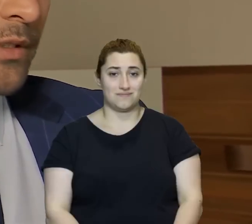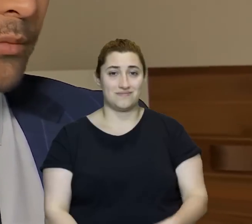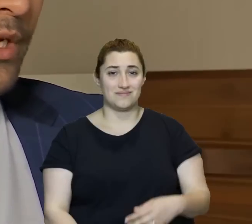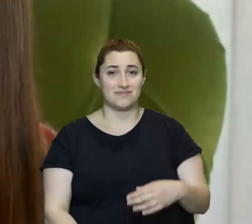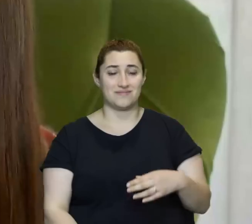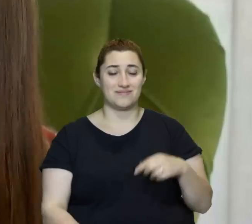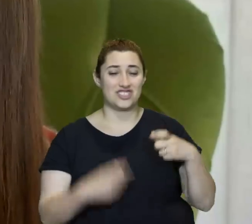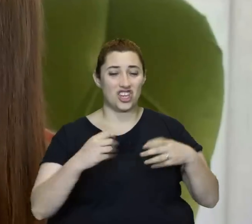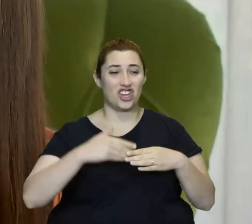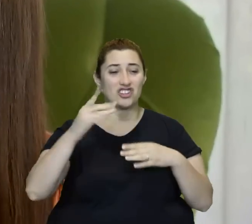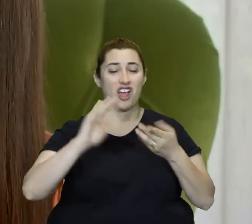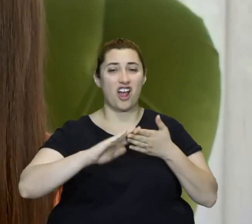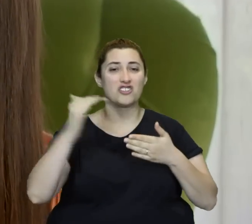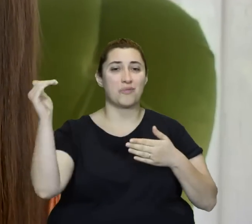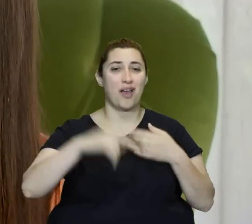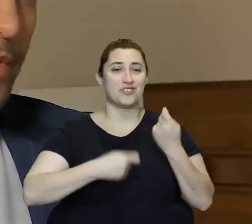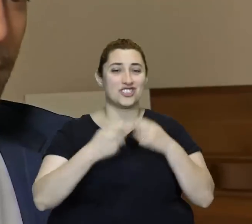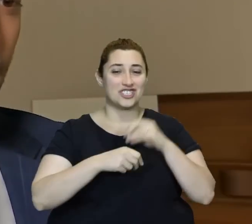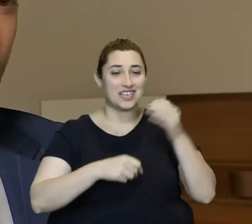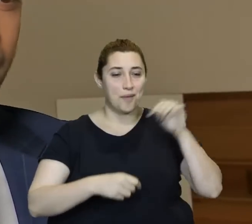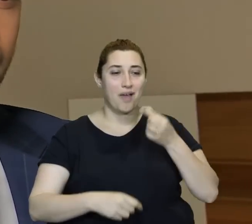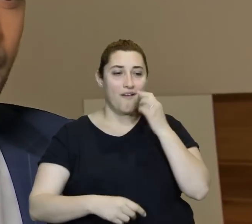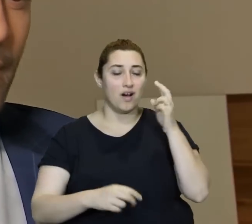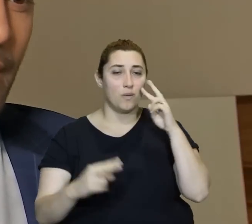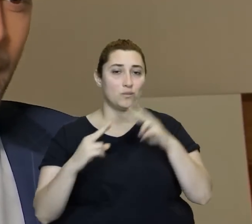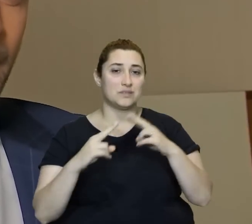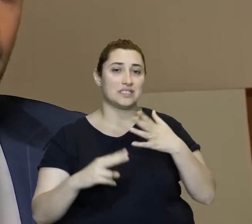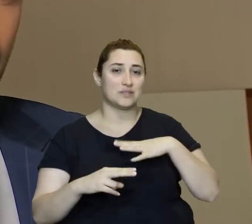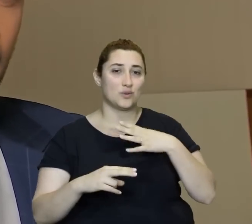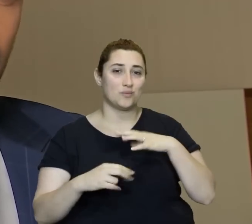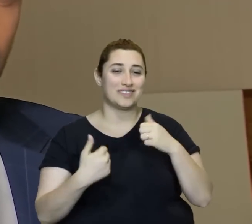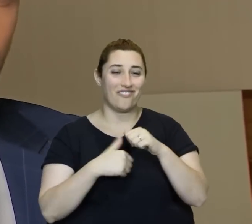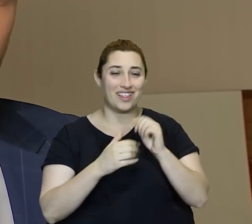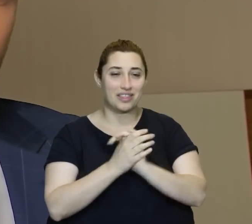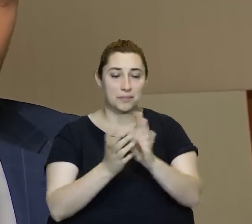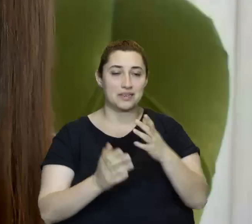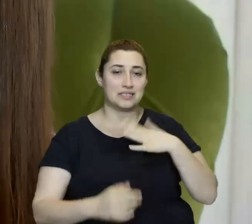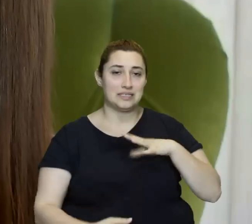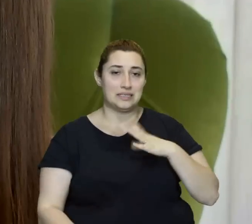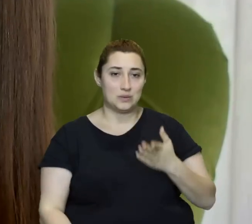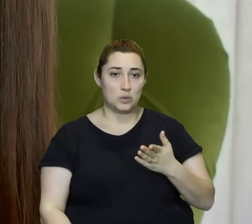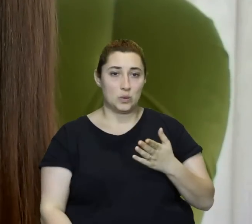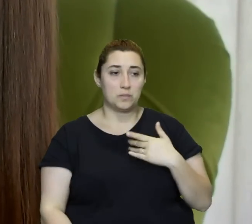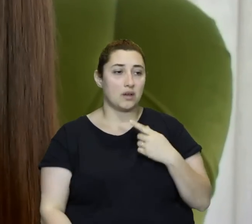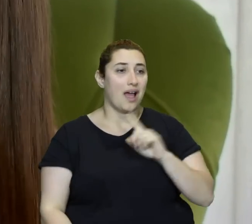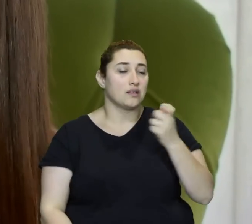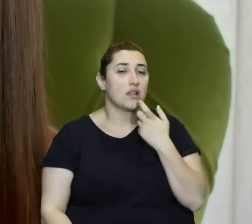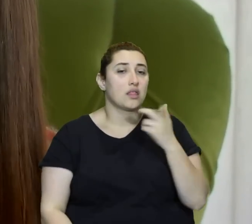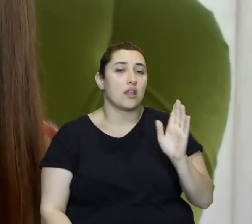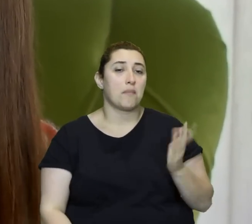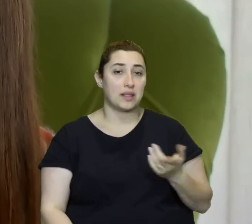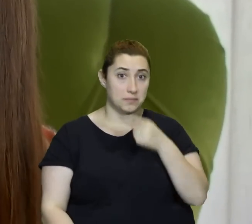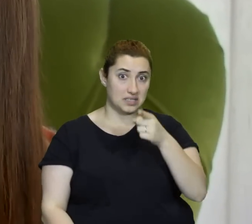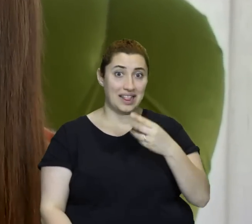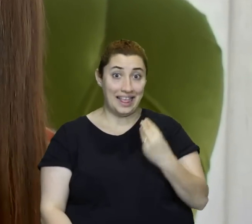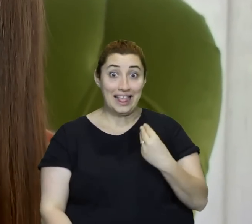Şehir dışından bir arkadaşım gelmiş iş için. Tabii gelmişken de evlilik için tebrik etmek istiyor. Yani bir şey diyemedim. Ama